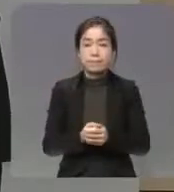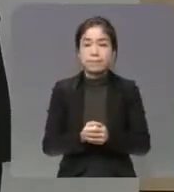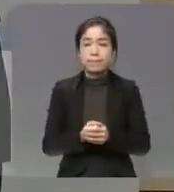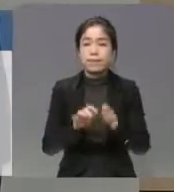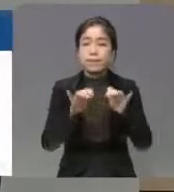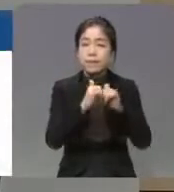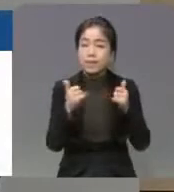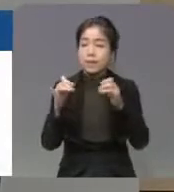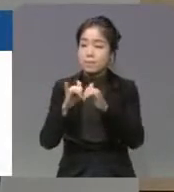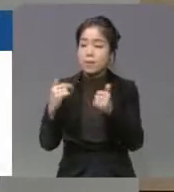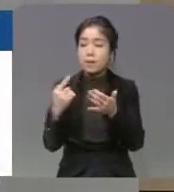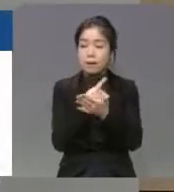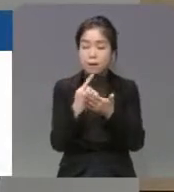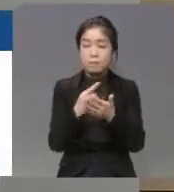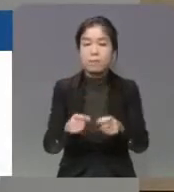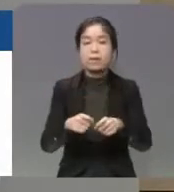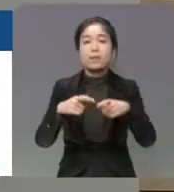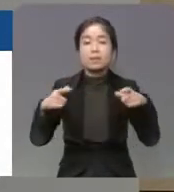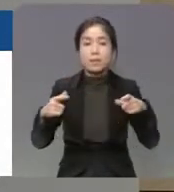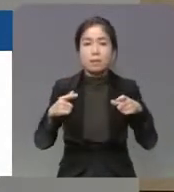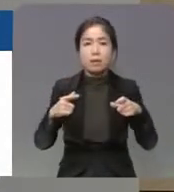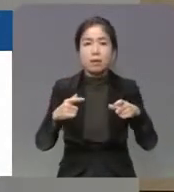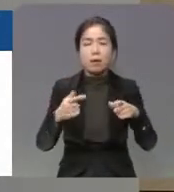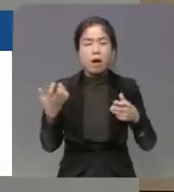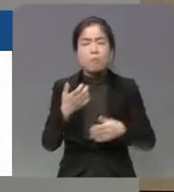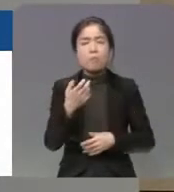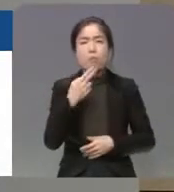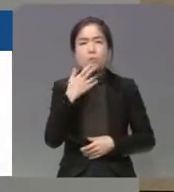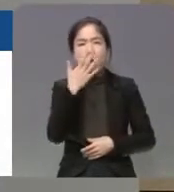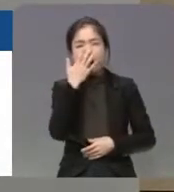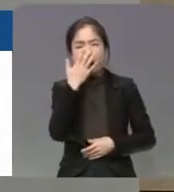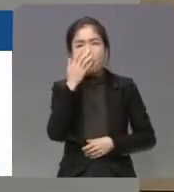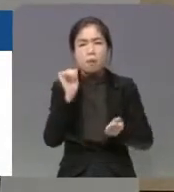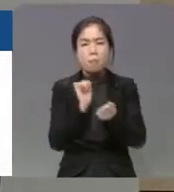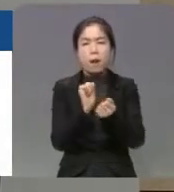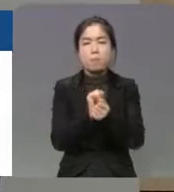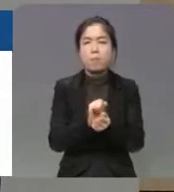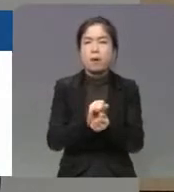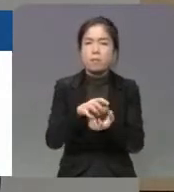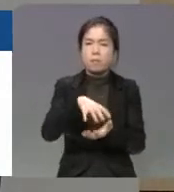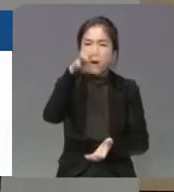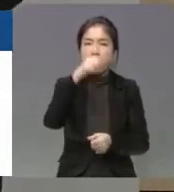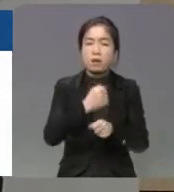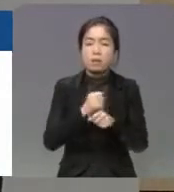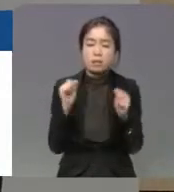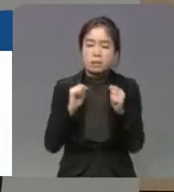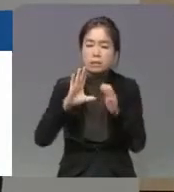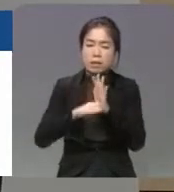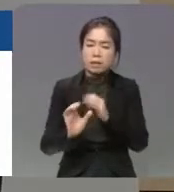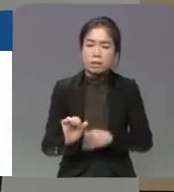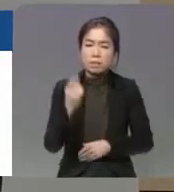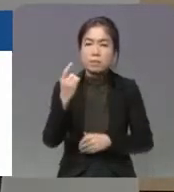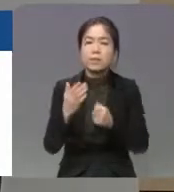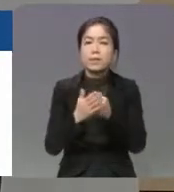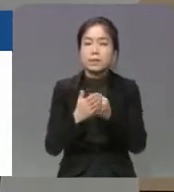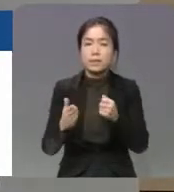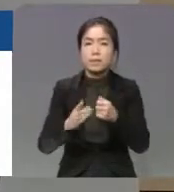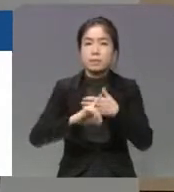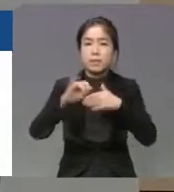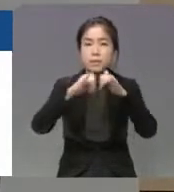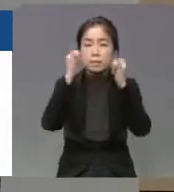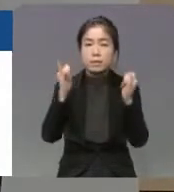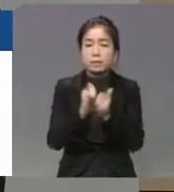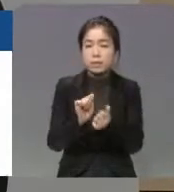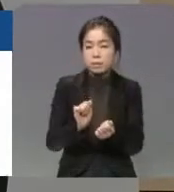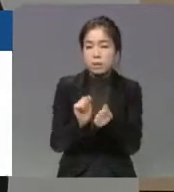사람 간 접촉이 증가하고 무증상 경증 감염자가 누적되고 있으며 동절기 요인 등으로 인해서 지역사회